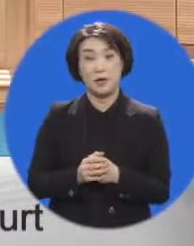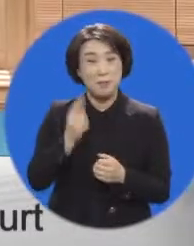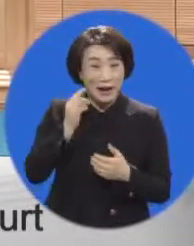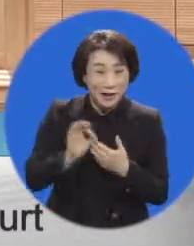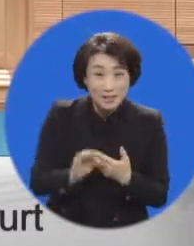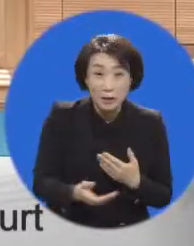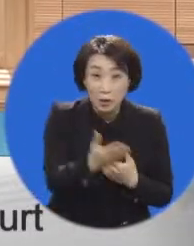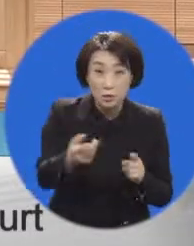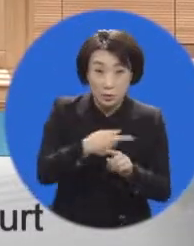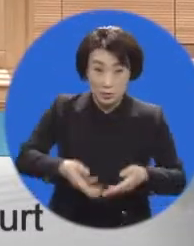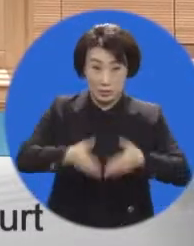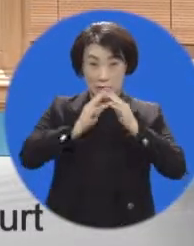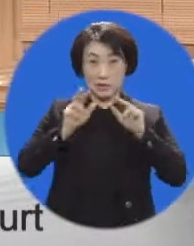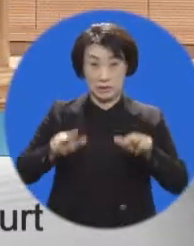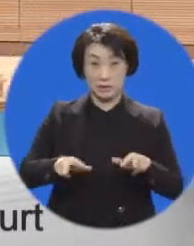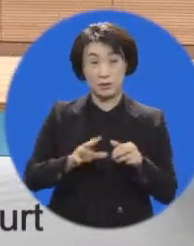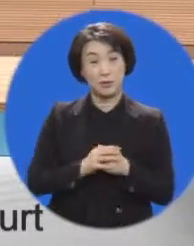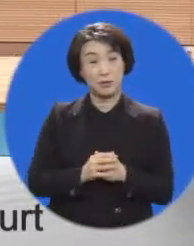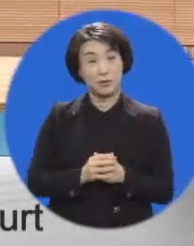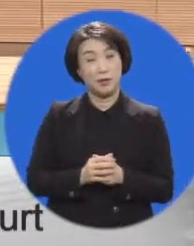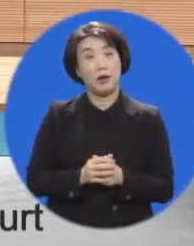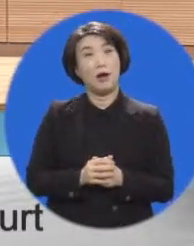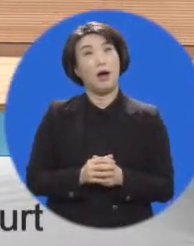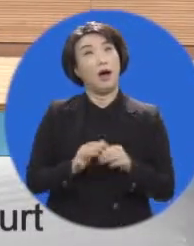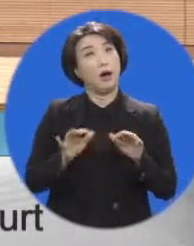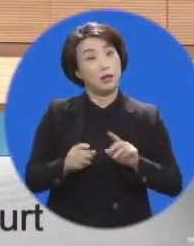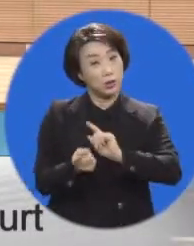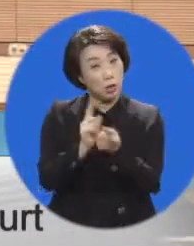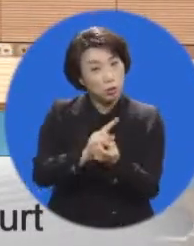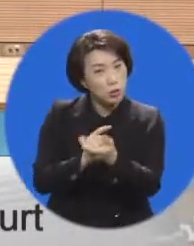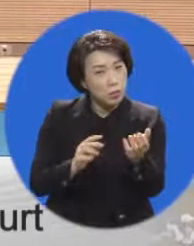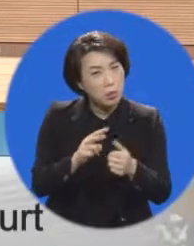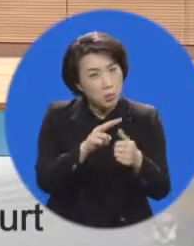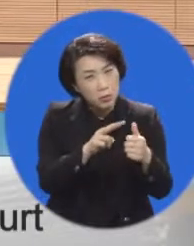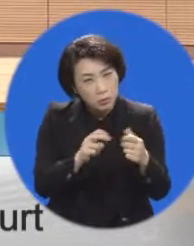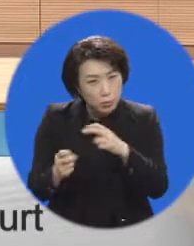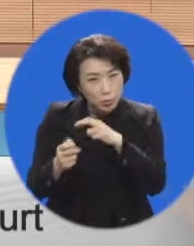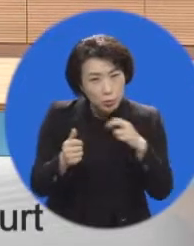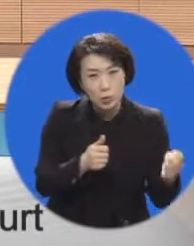만약에 개척에서 오늘까지 서로 미워해서